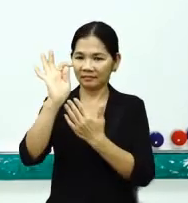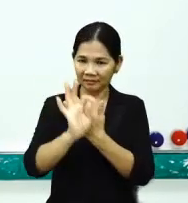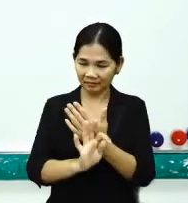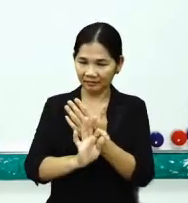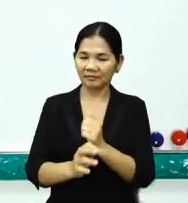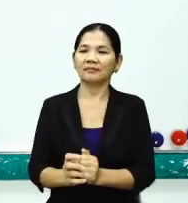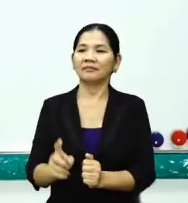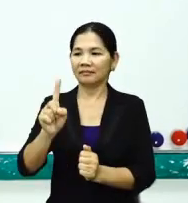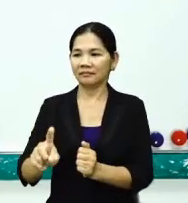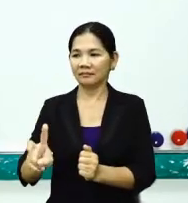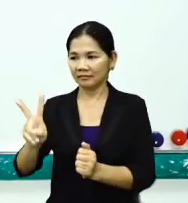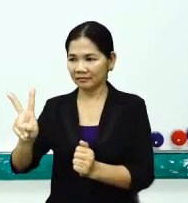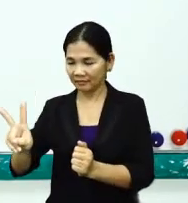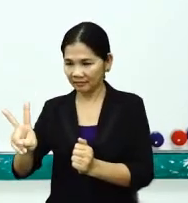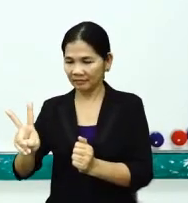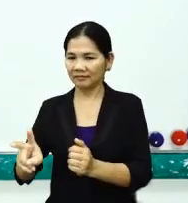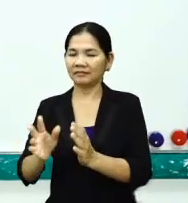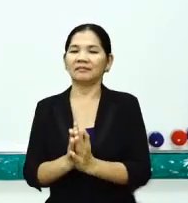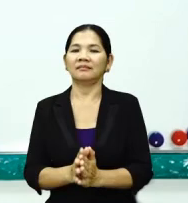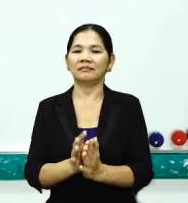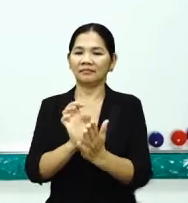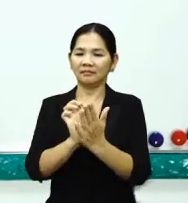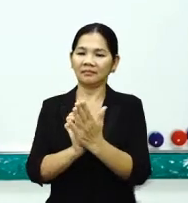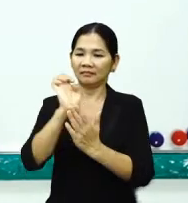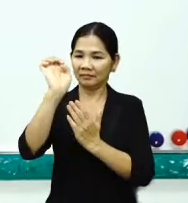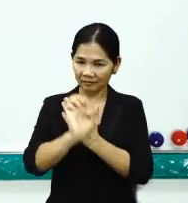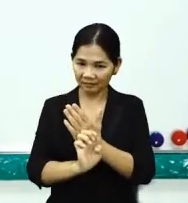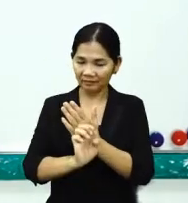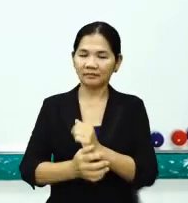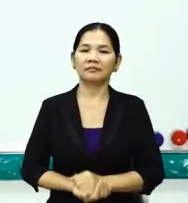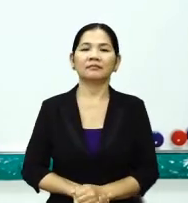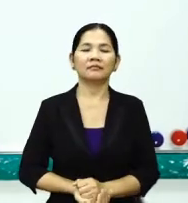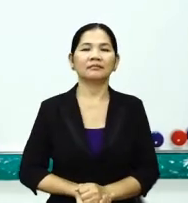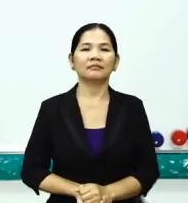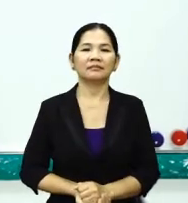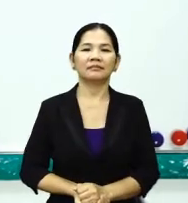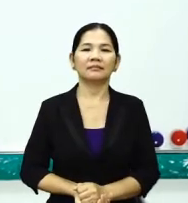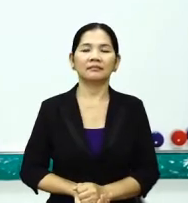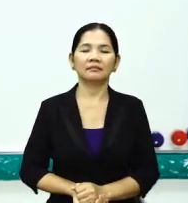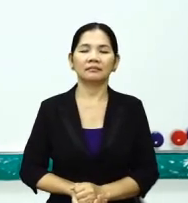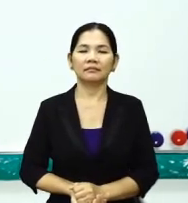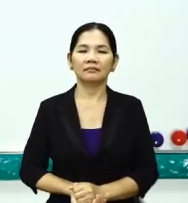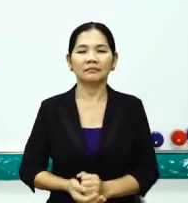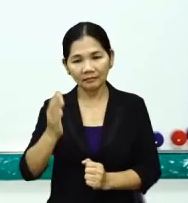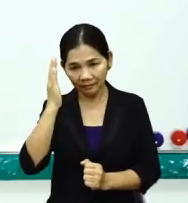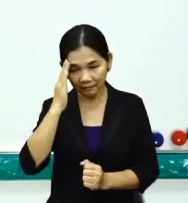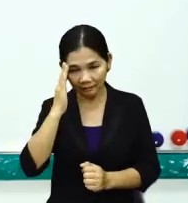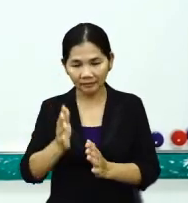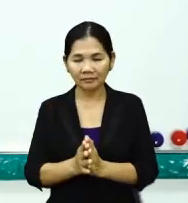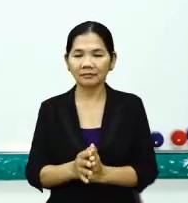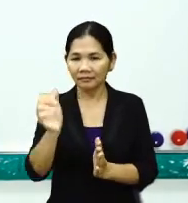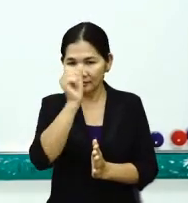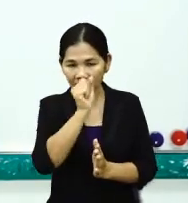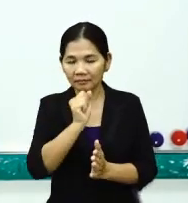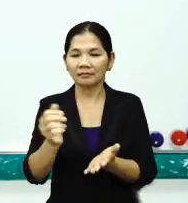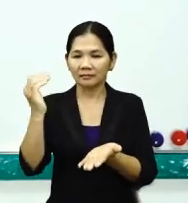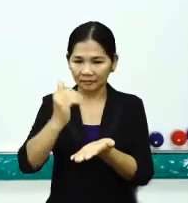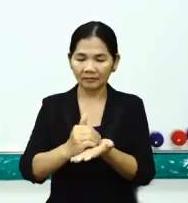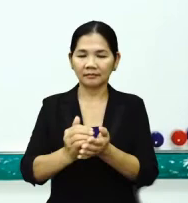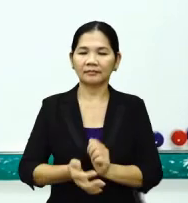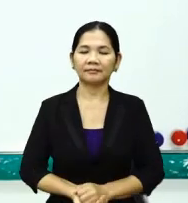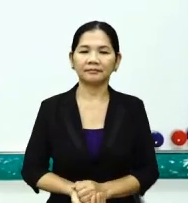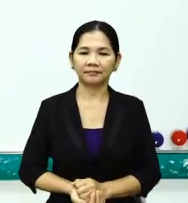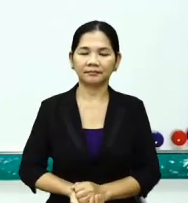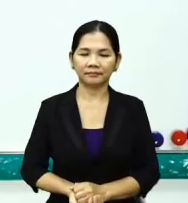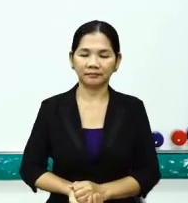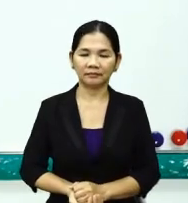ca này đập bì thay cứ khai thân nô chà mấy con chà sạch đập này khô lấy tóc chứ riêng chứ mùi này cứ rút ở khả nê thua